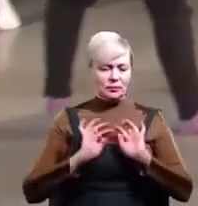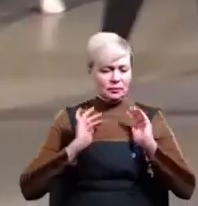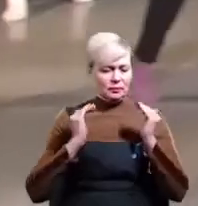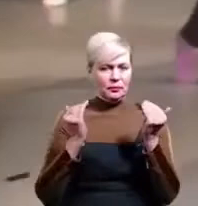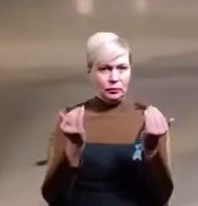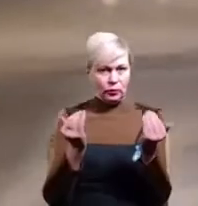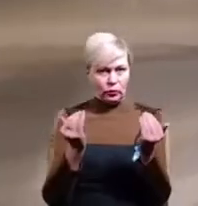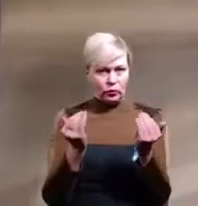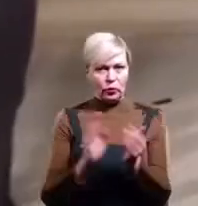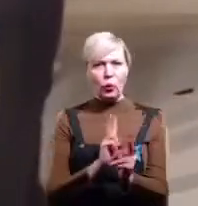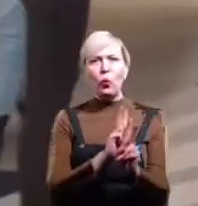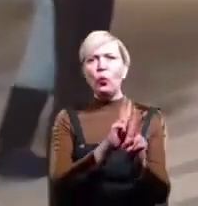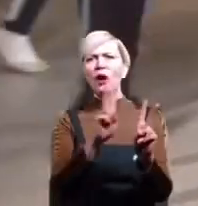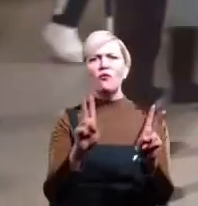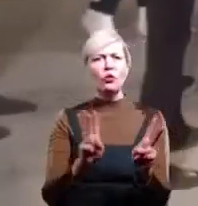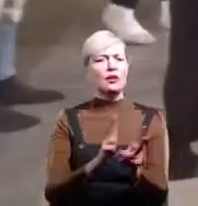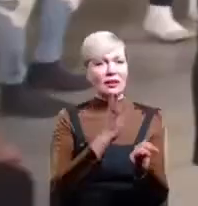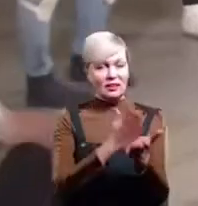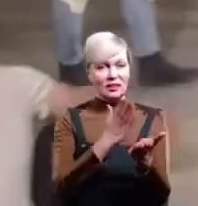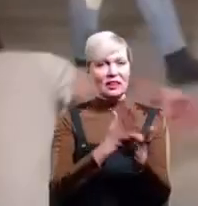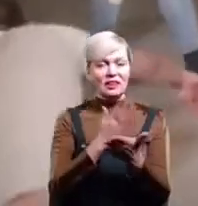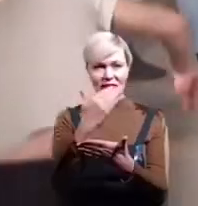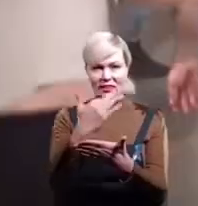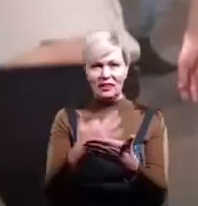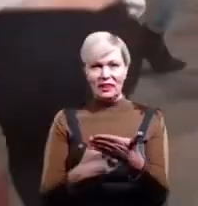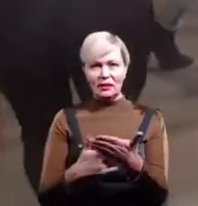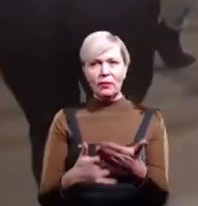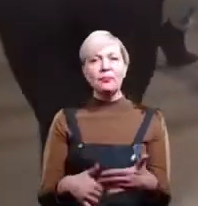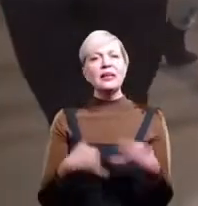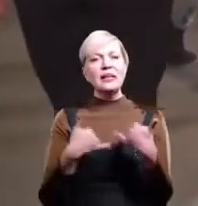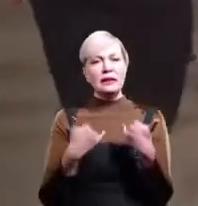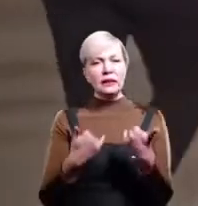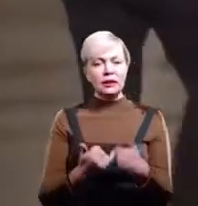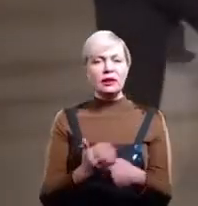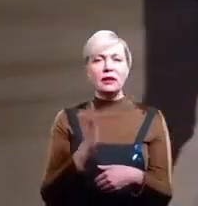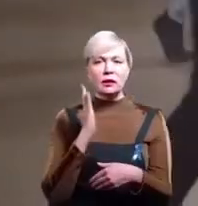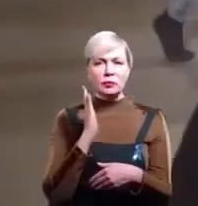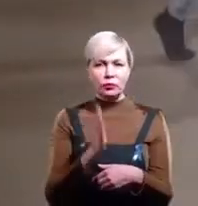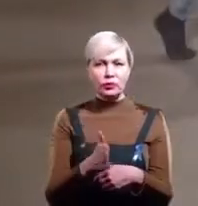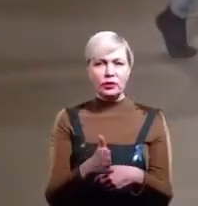кого текст? Есть? Будем сейчас